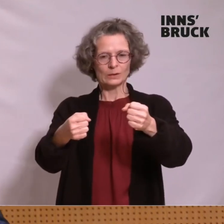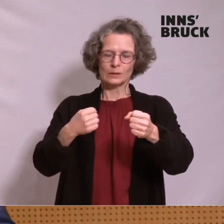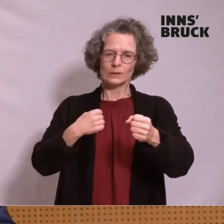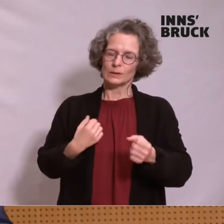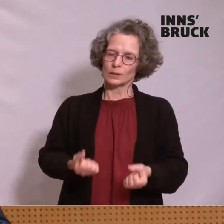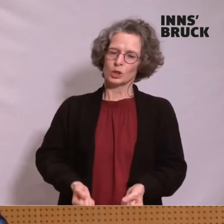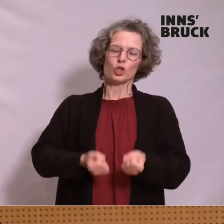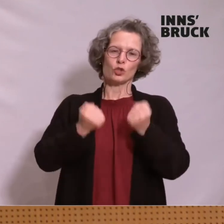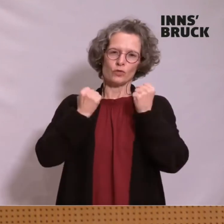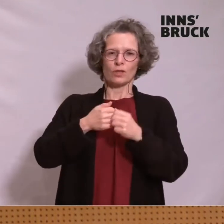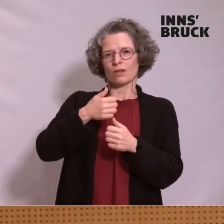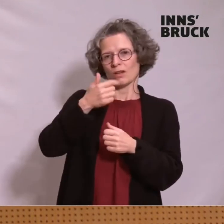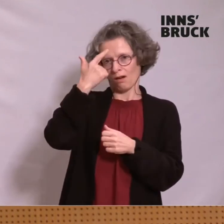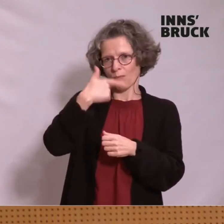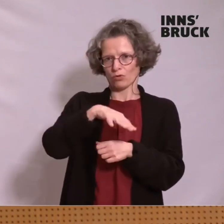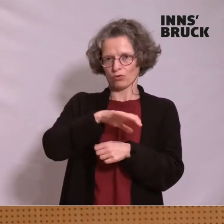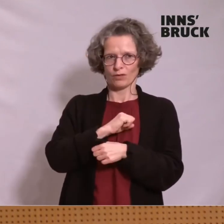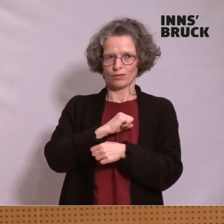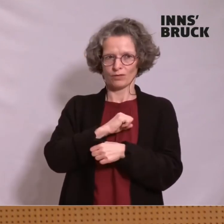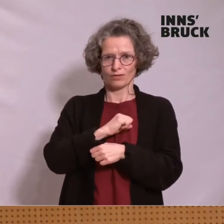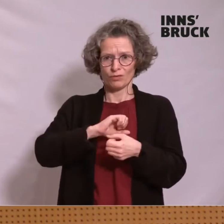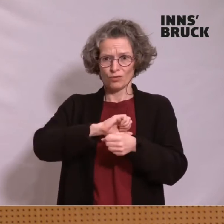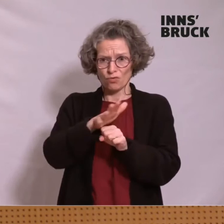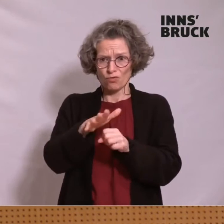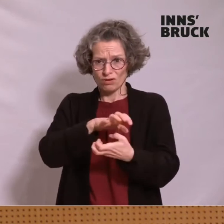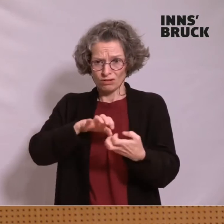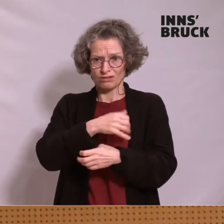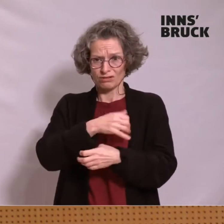mit oder ohne Corona-Krise.